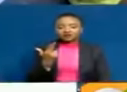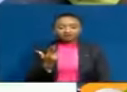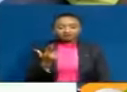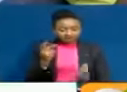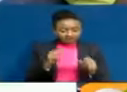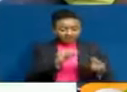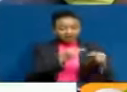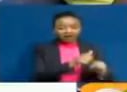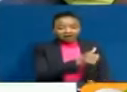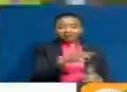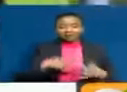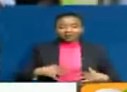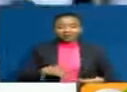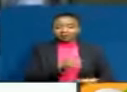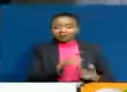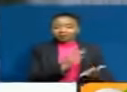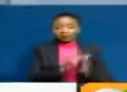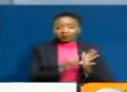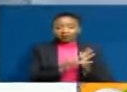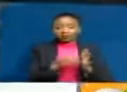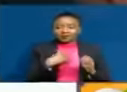anaweza kuhatata wale wengine ambao hawana hatia.